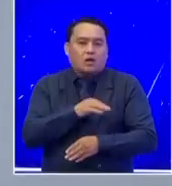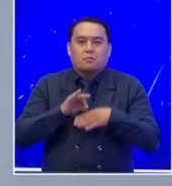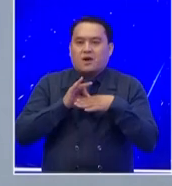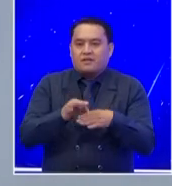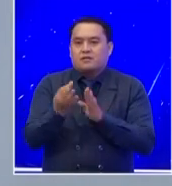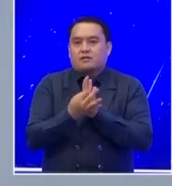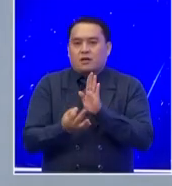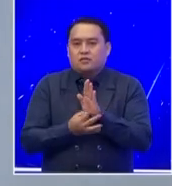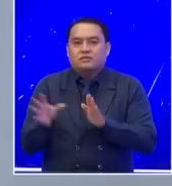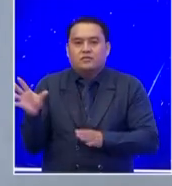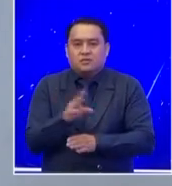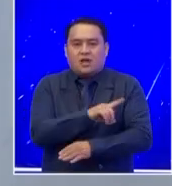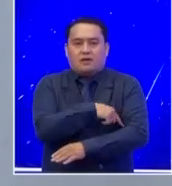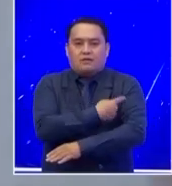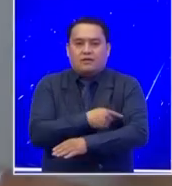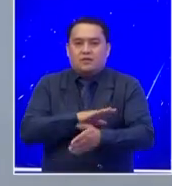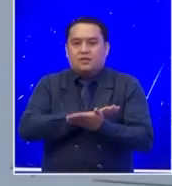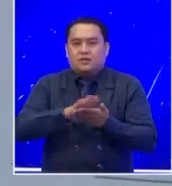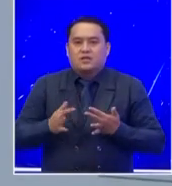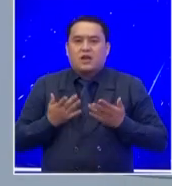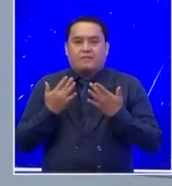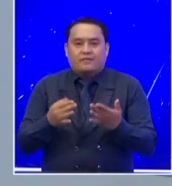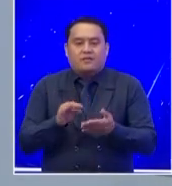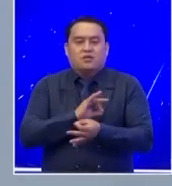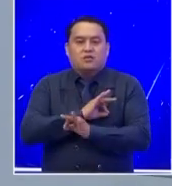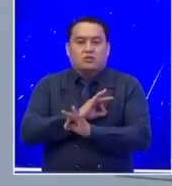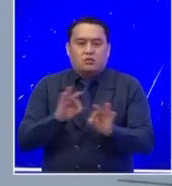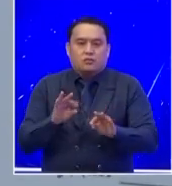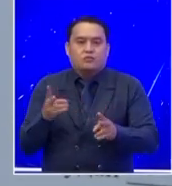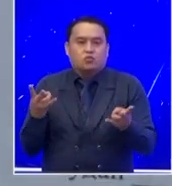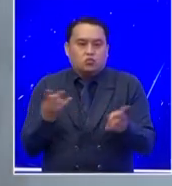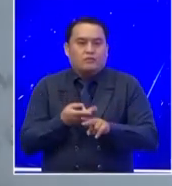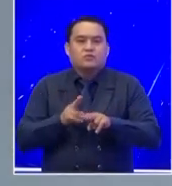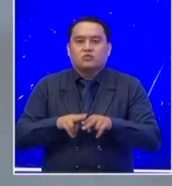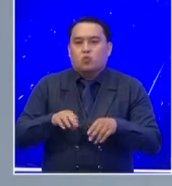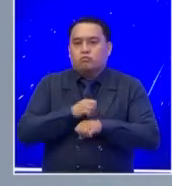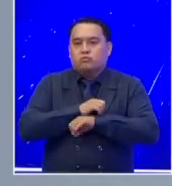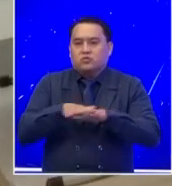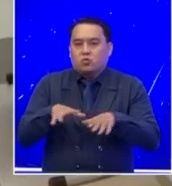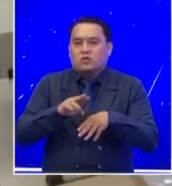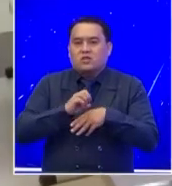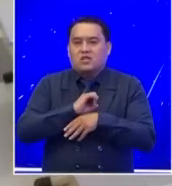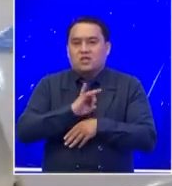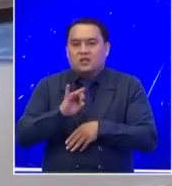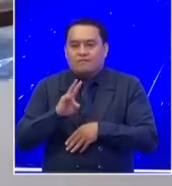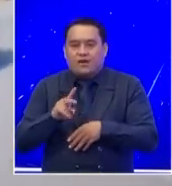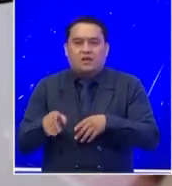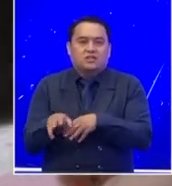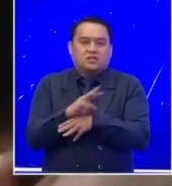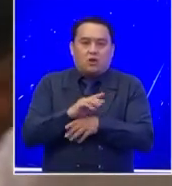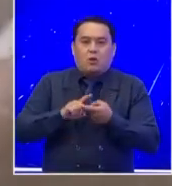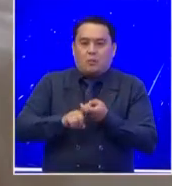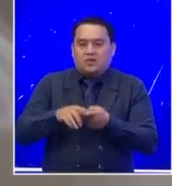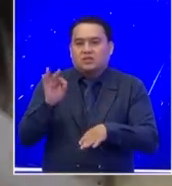проведение ЕНТ с соблюдением санитарных требований. Так, для минимизации рисков распространения коронавирусной инфекции будут предприняты 5